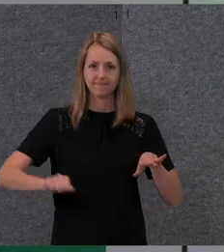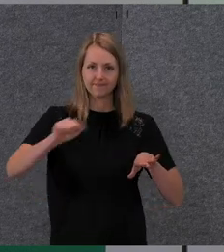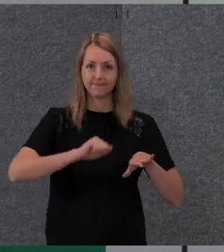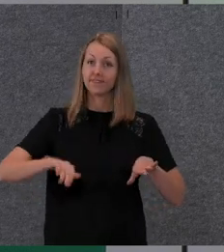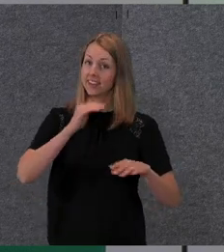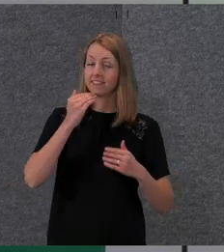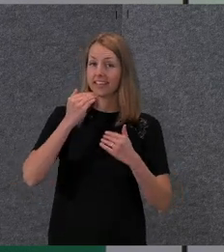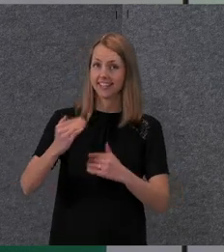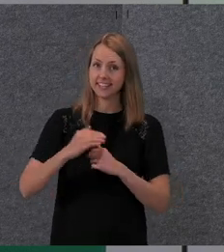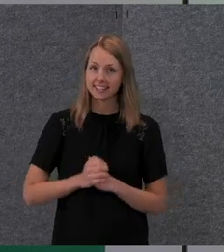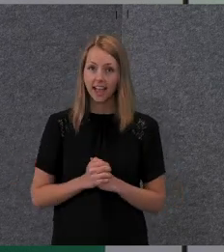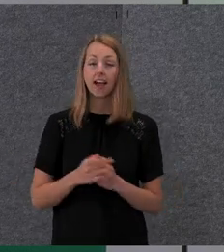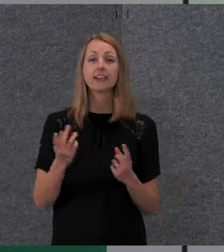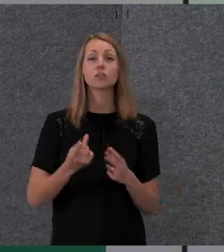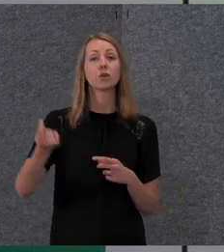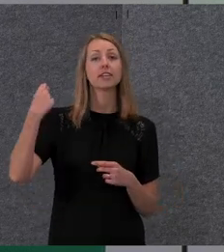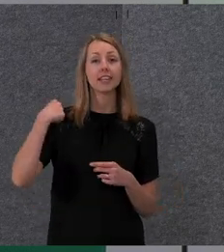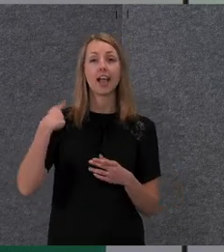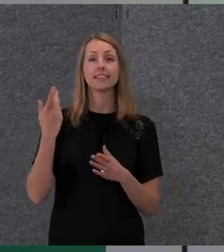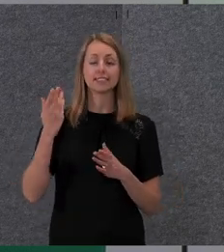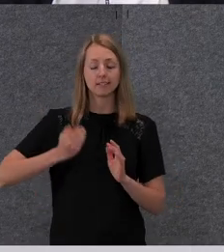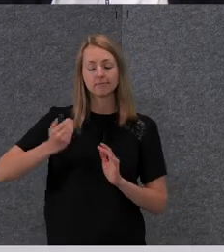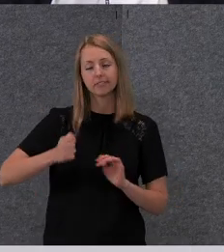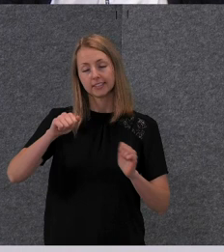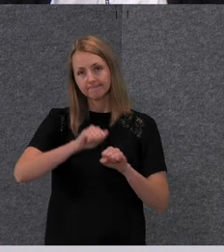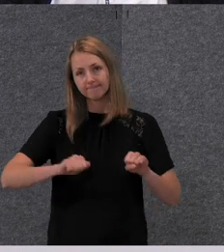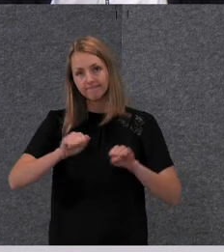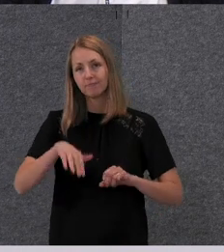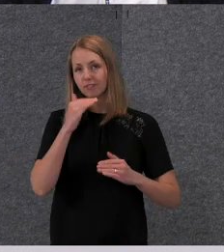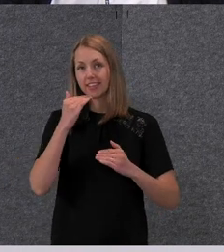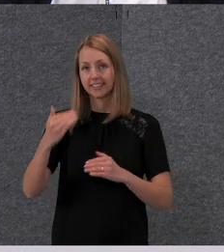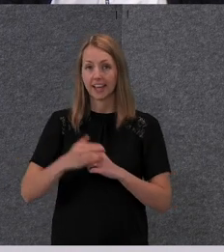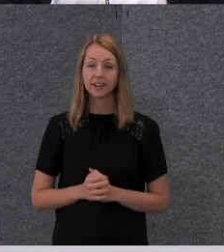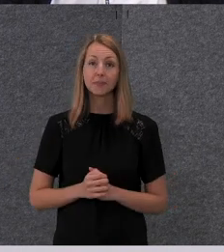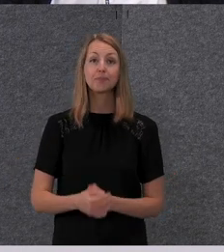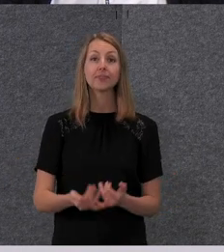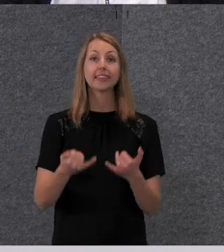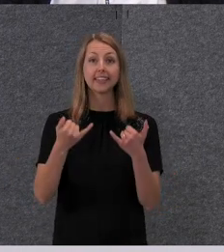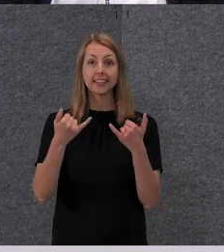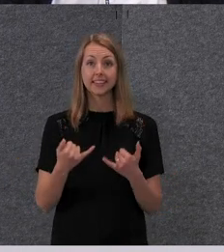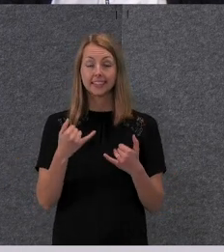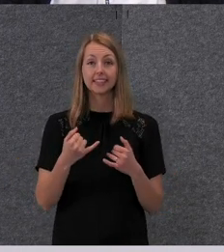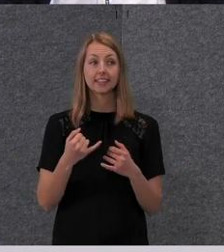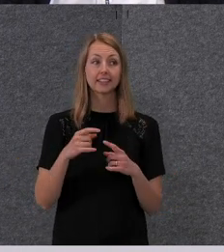dafür, unermüdlich seit gestern. Und wir möchten jetzt einsteigen